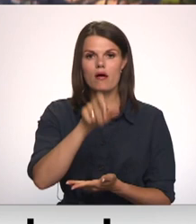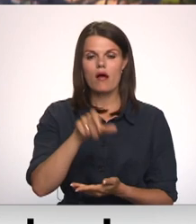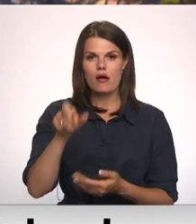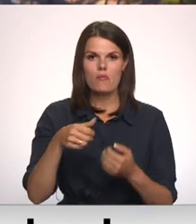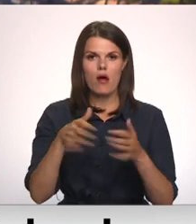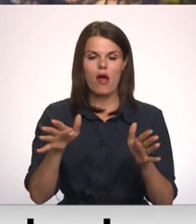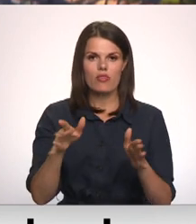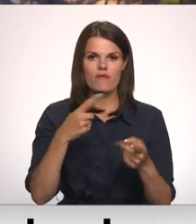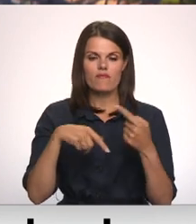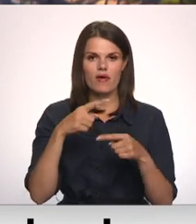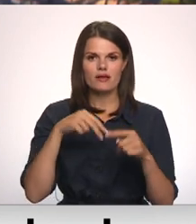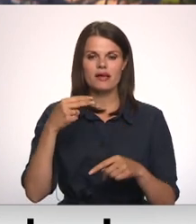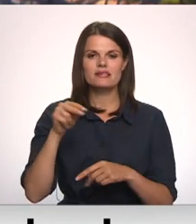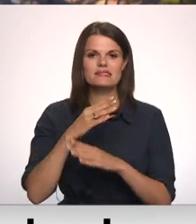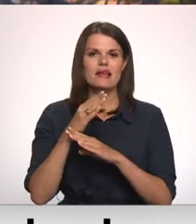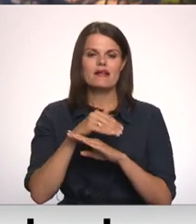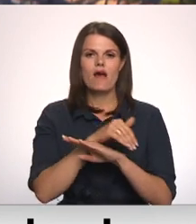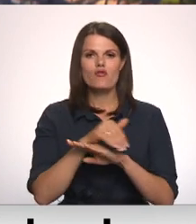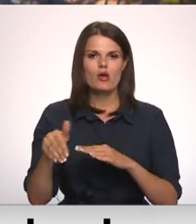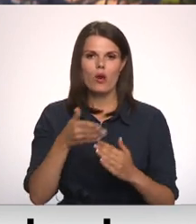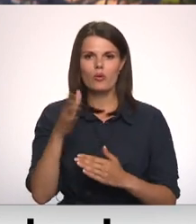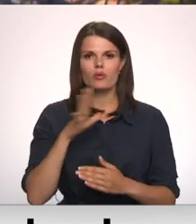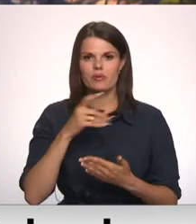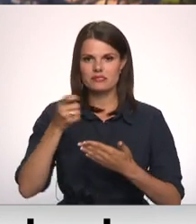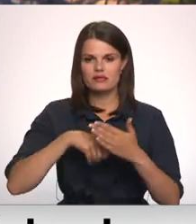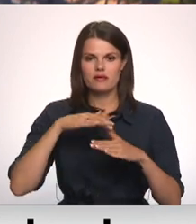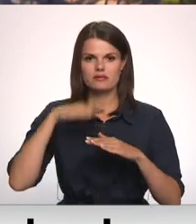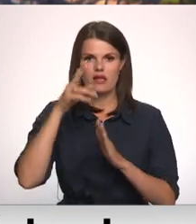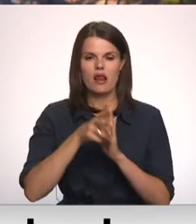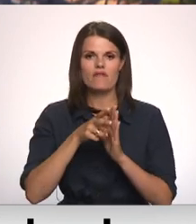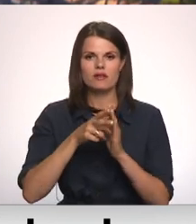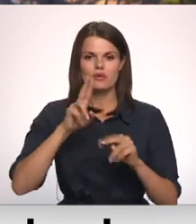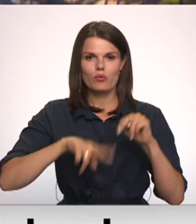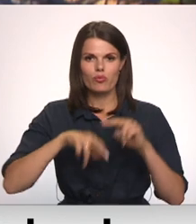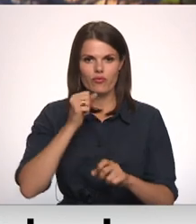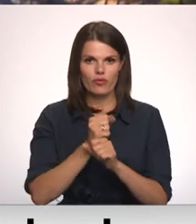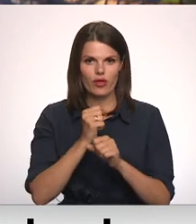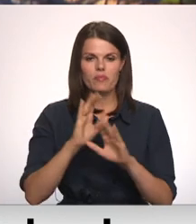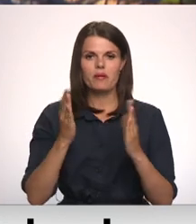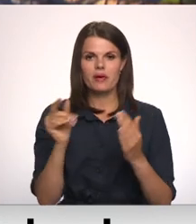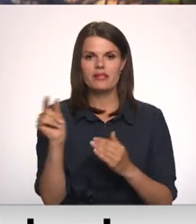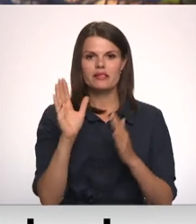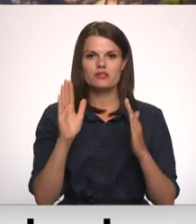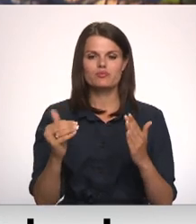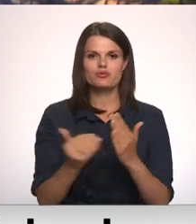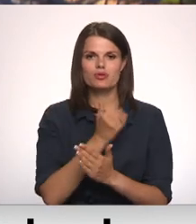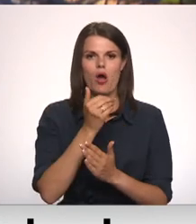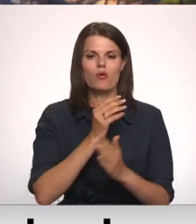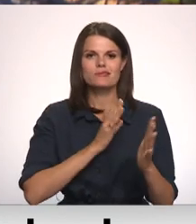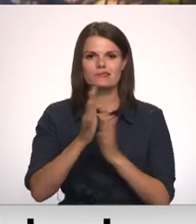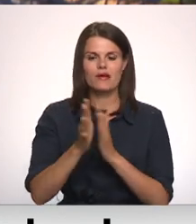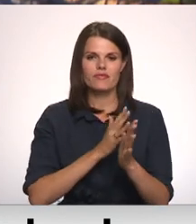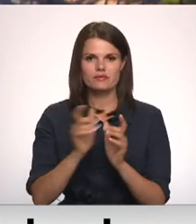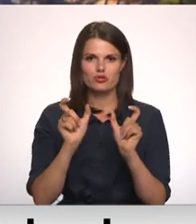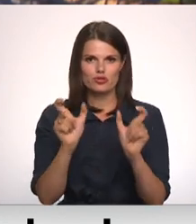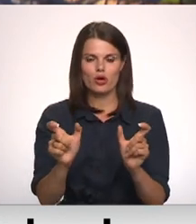posms Dzirnavielā, kur notiek Rail Baltica būvdarbi. Taču drīzumā gaidāmi jauni satiksmes ierobežojumi blakus esošajās ielās. Un